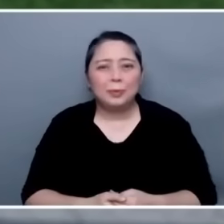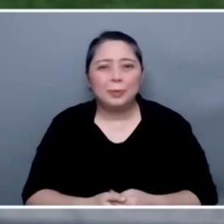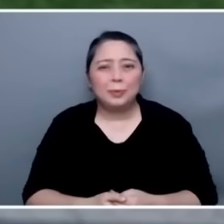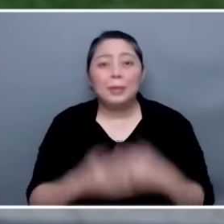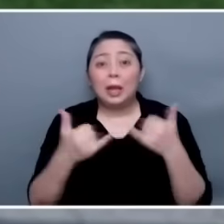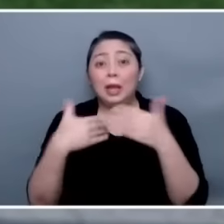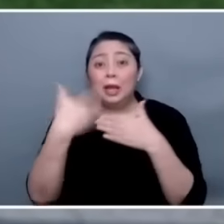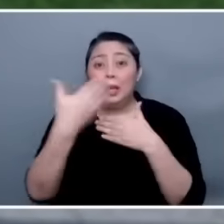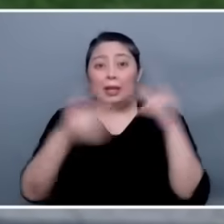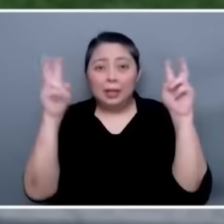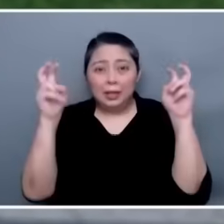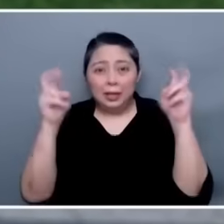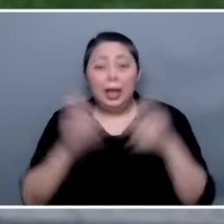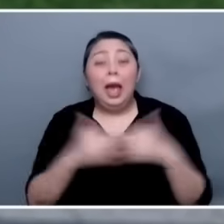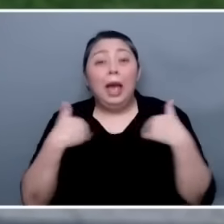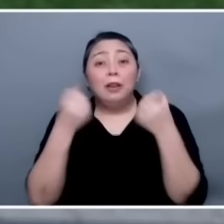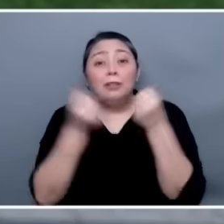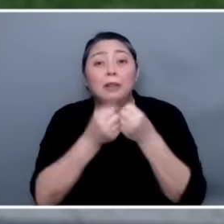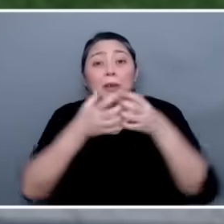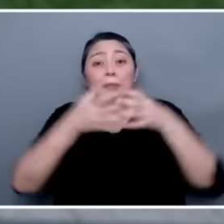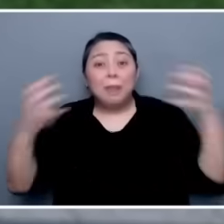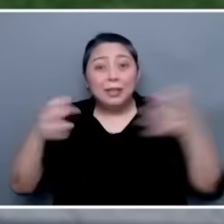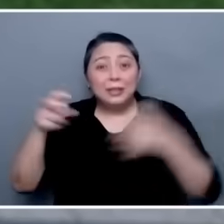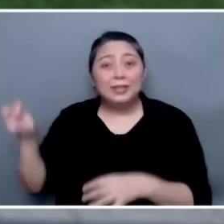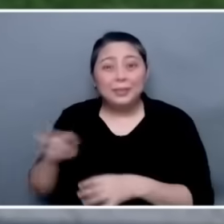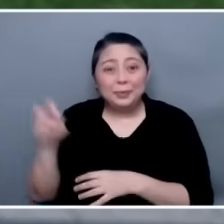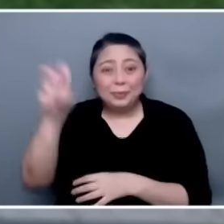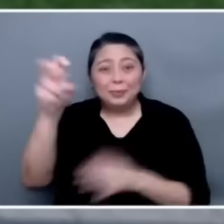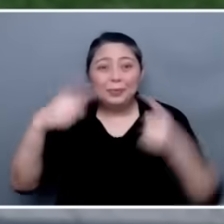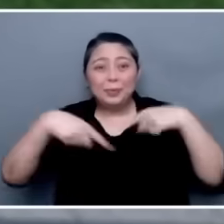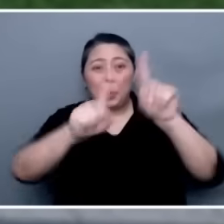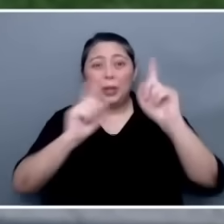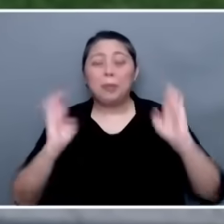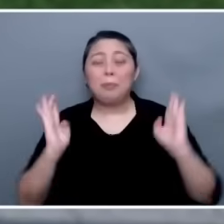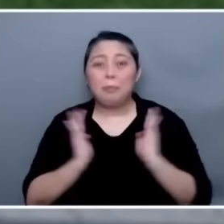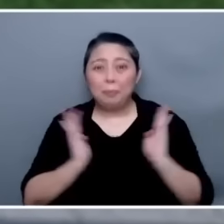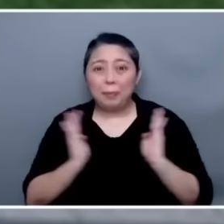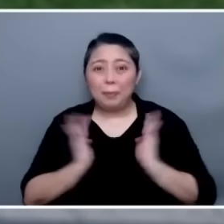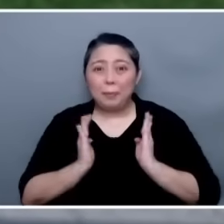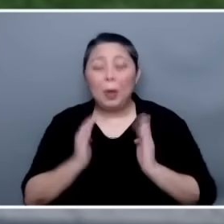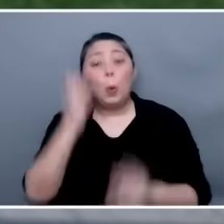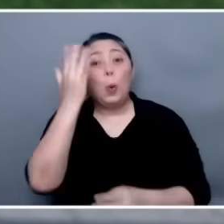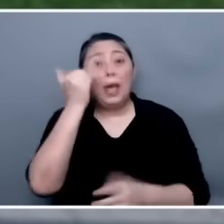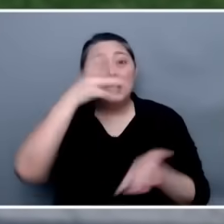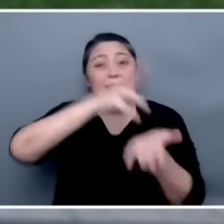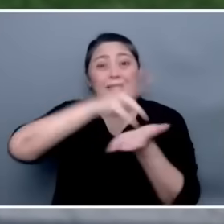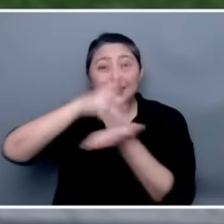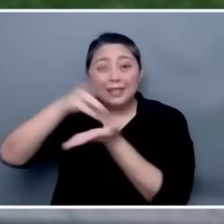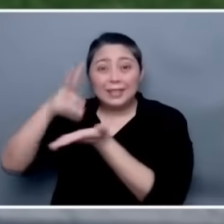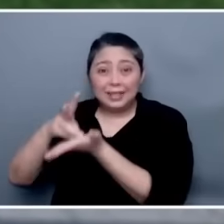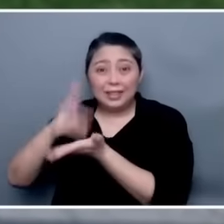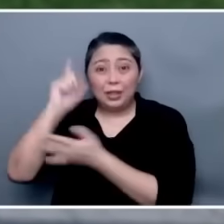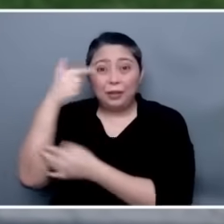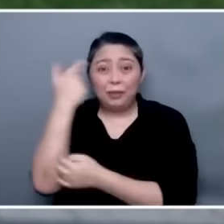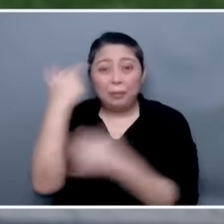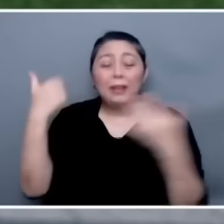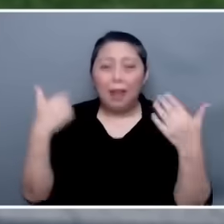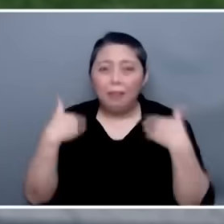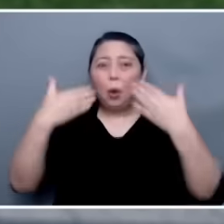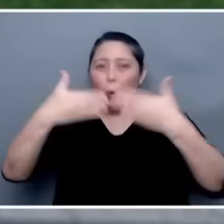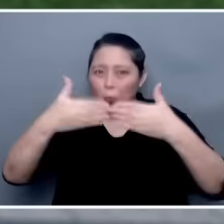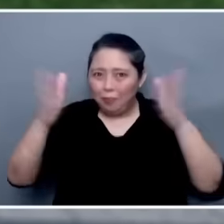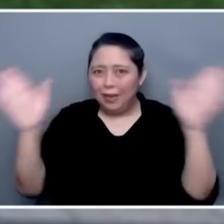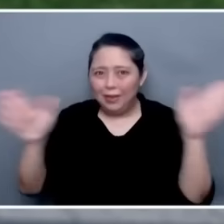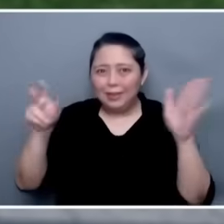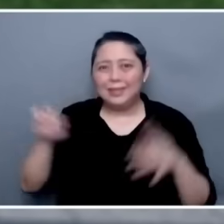Nag-akyatan rin ang mga turista sa Baguio City matapos buksan ng pamahalaang lungsod ang mga tourist spots doon.